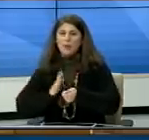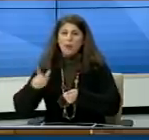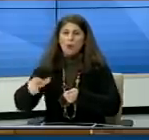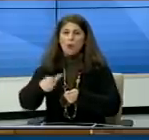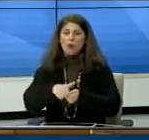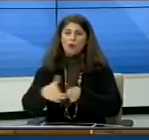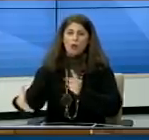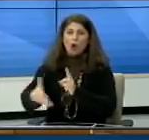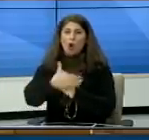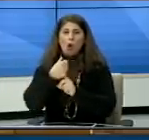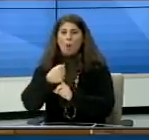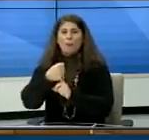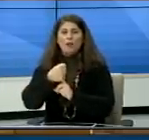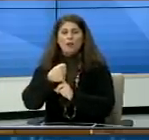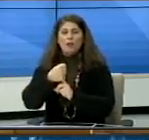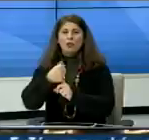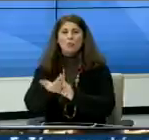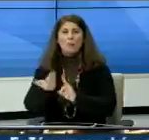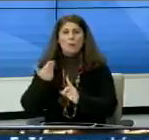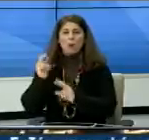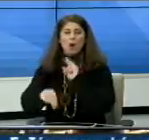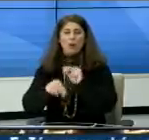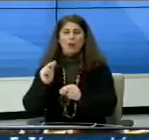προεκλογικά αντίδωρα.